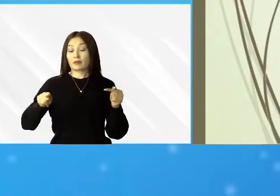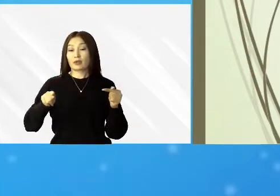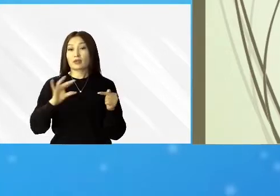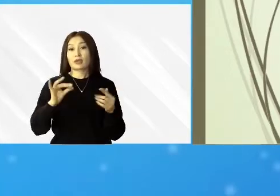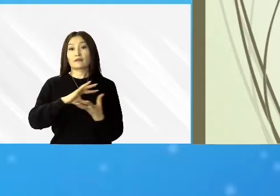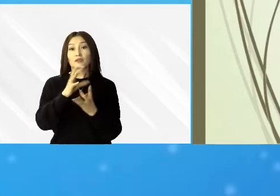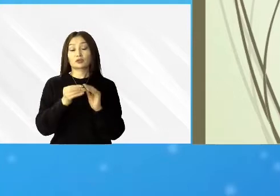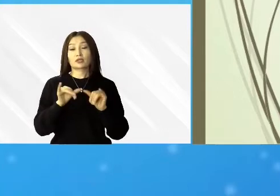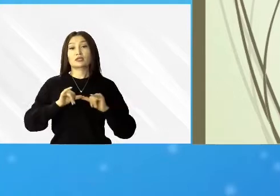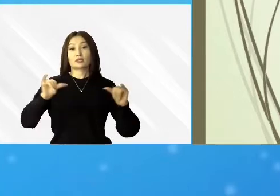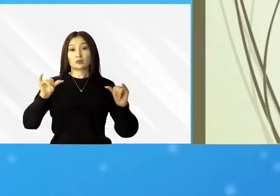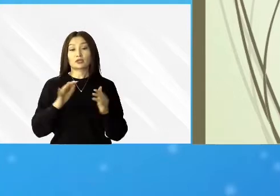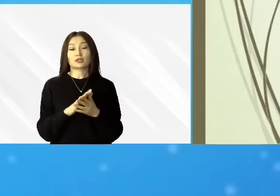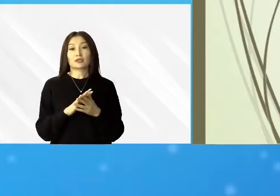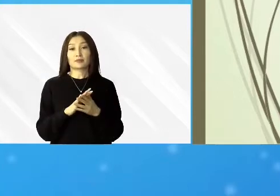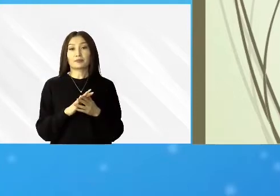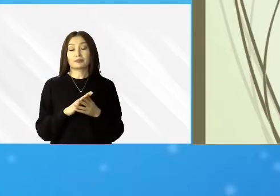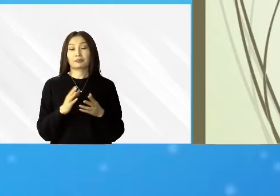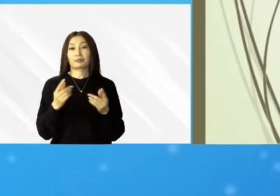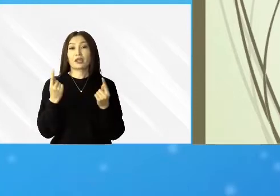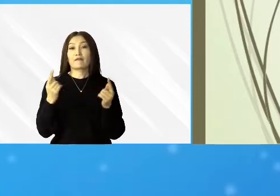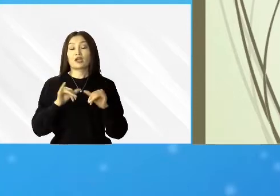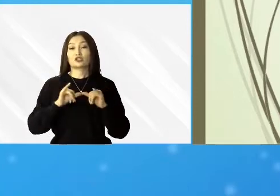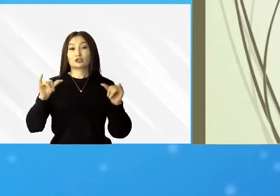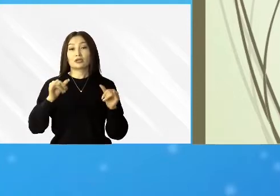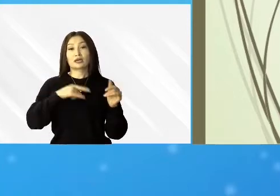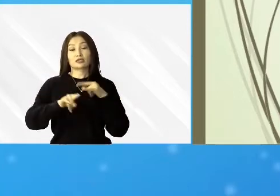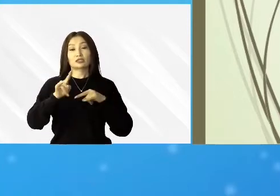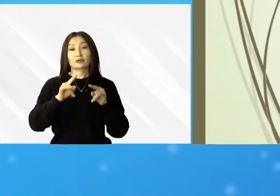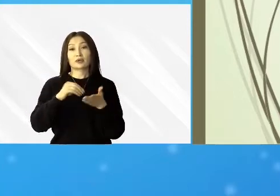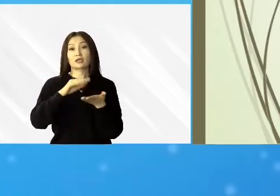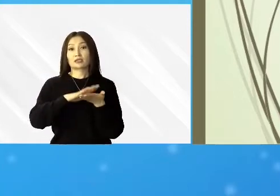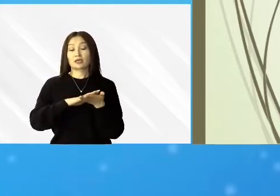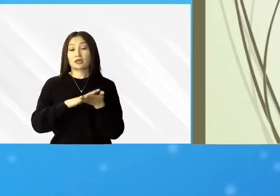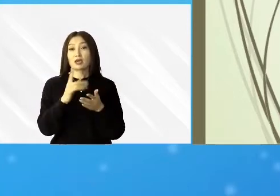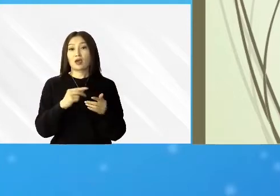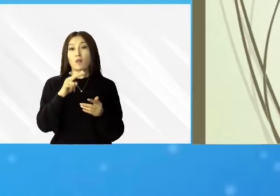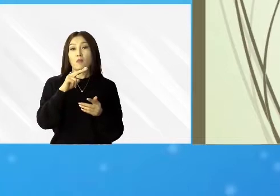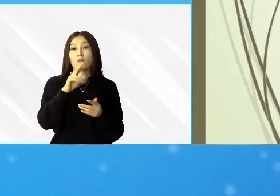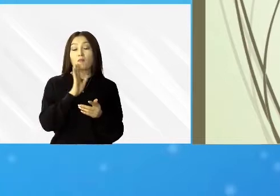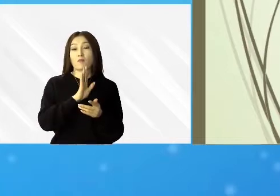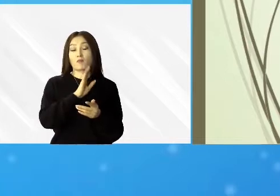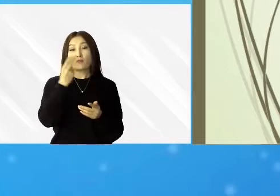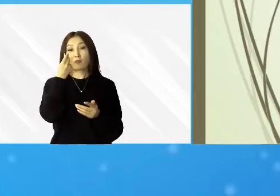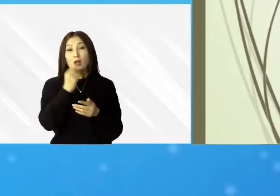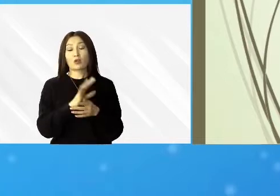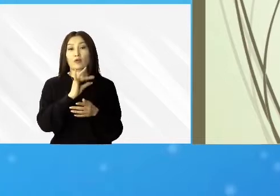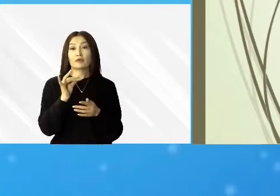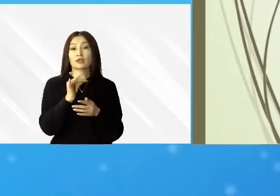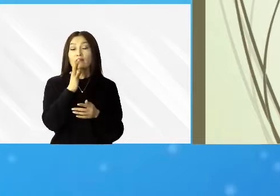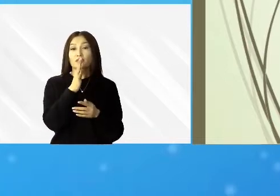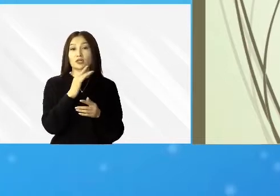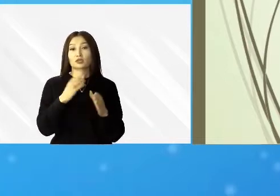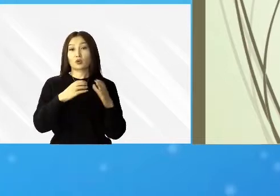в результате размножения. Величина рождаемости определяется соотношением полов возрастных групп популяции,